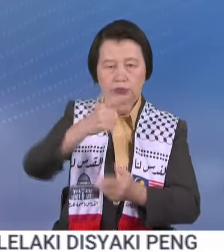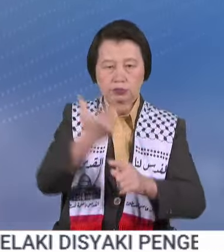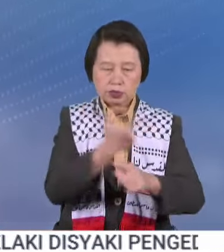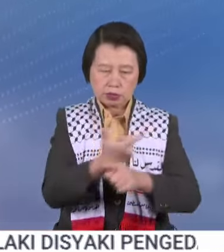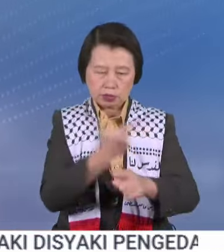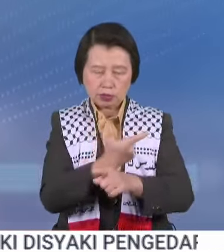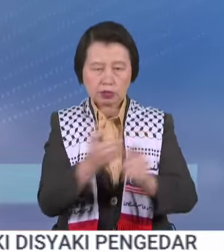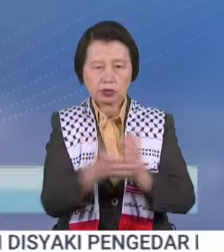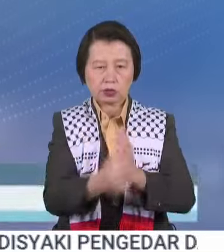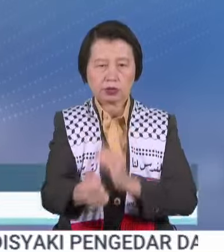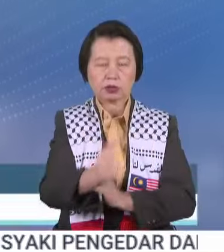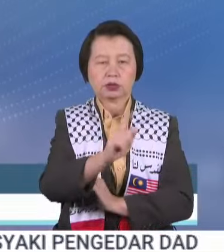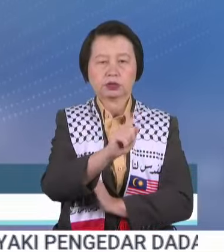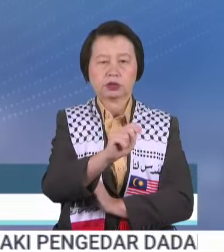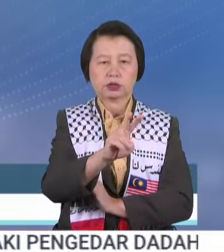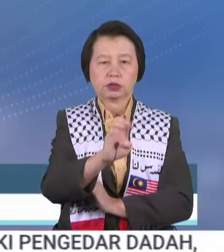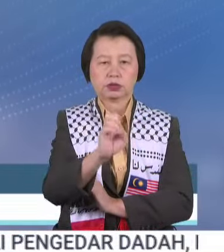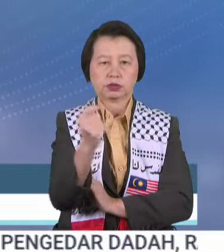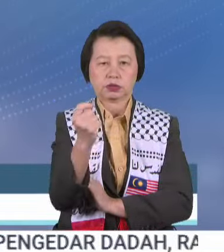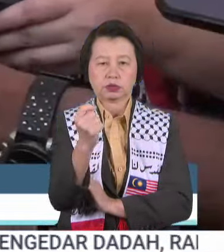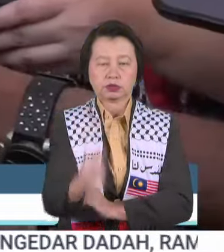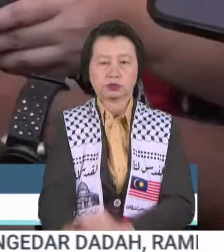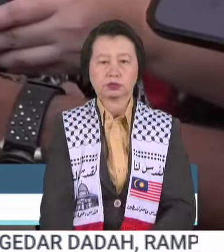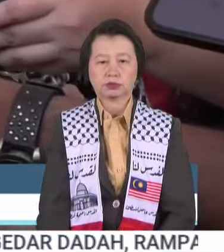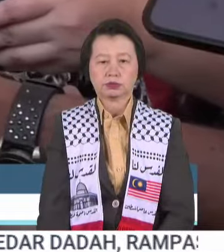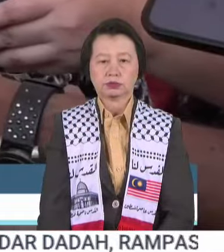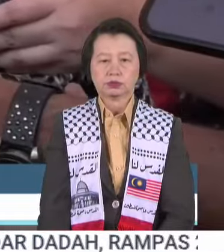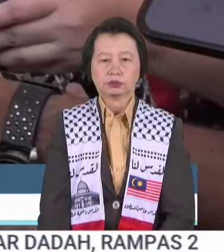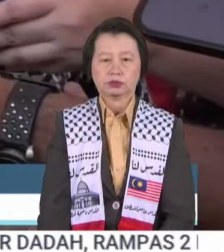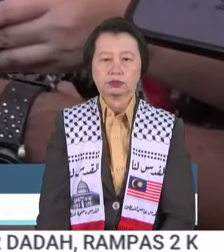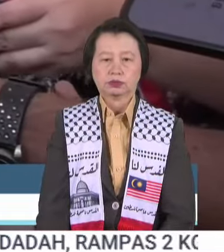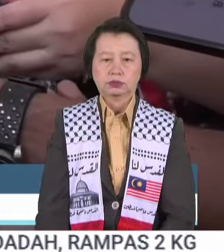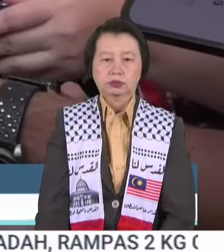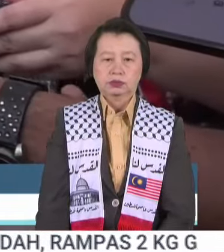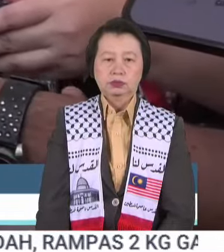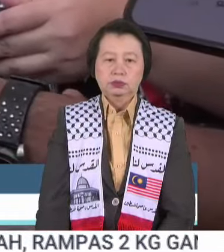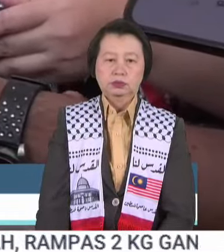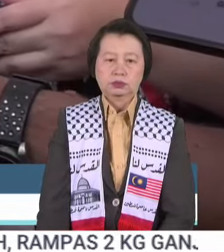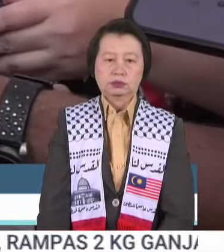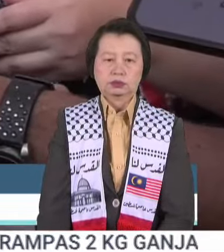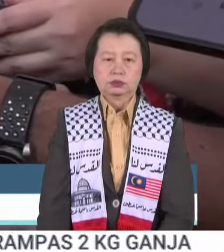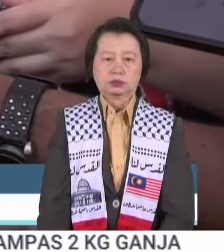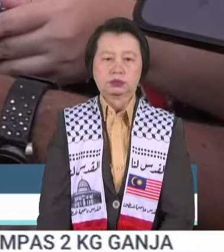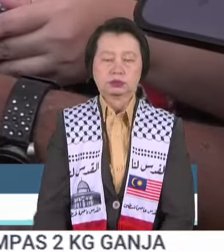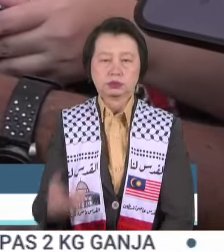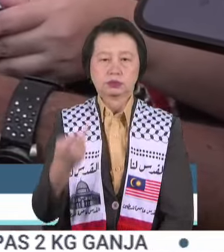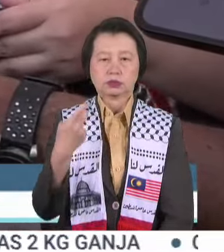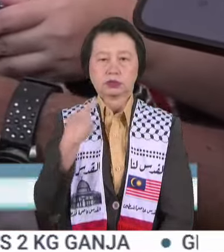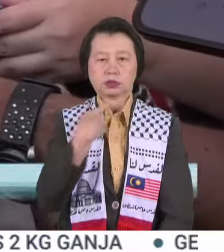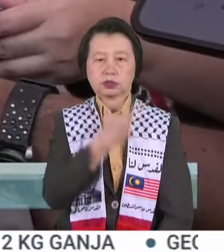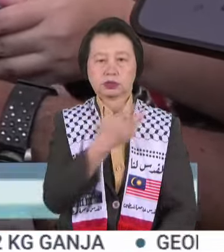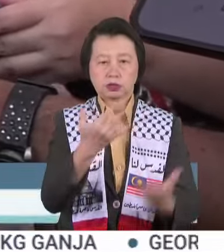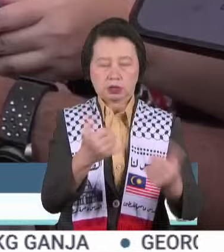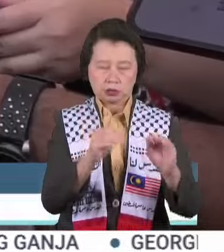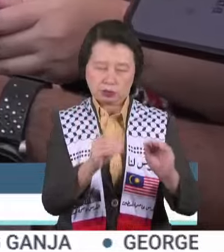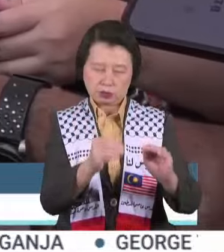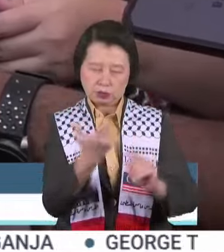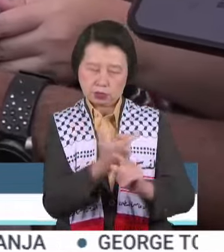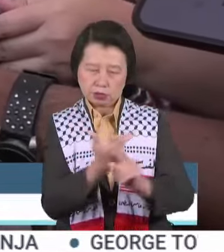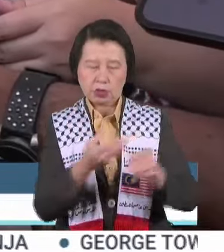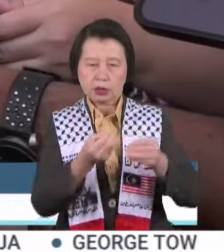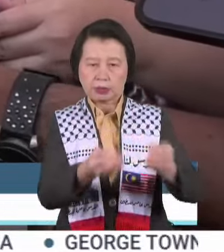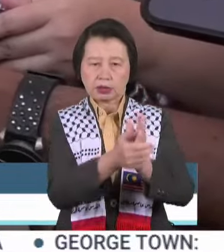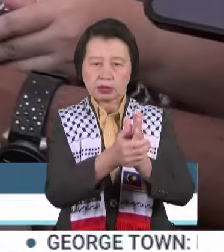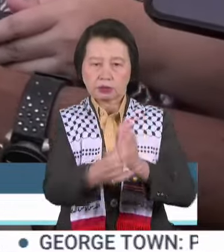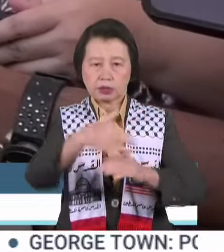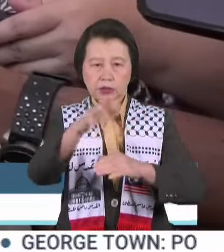latihan kemahiran dan teknikal. Jadi kita nak melatih supaya memberikan